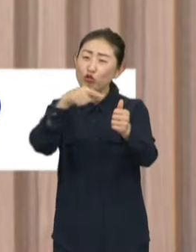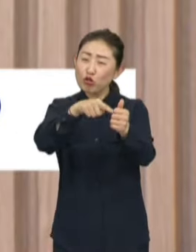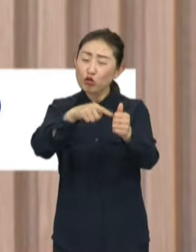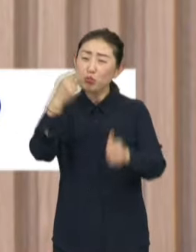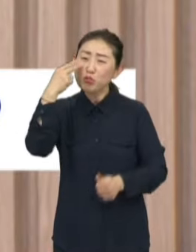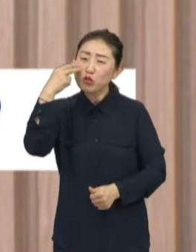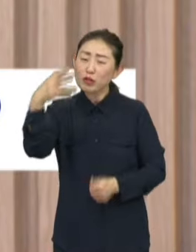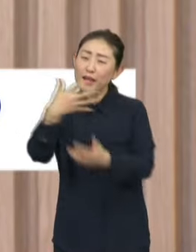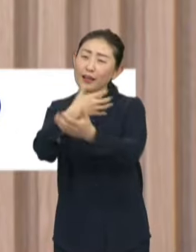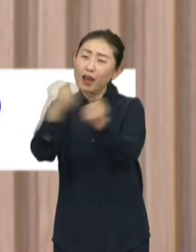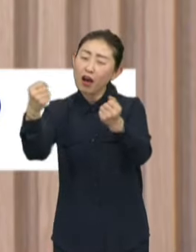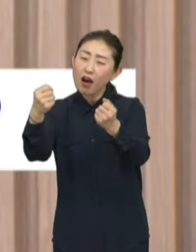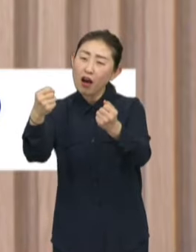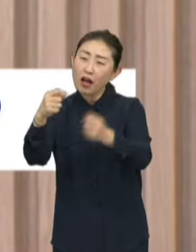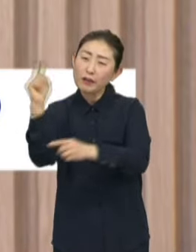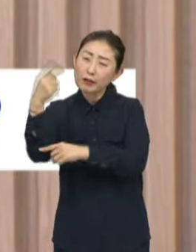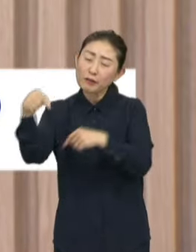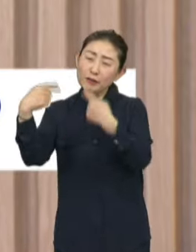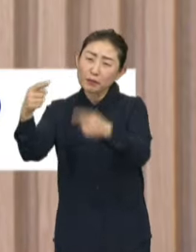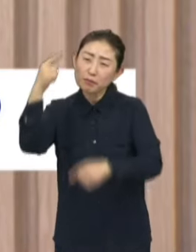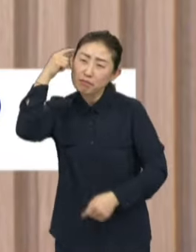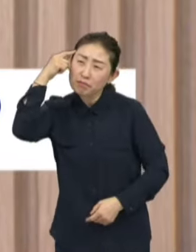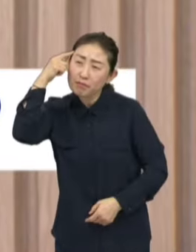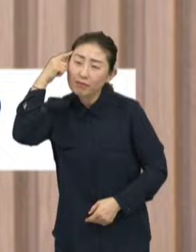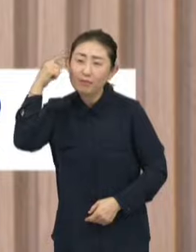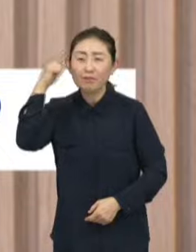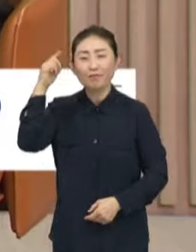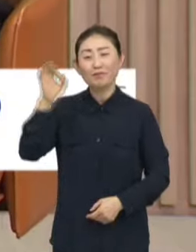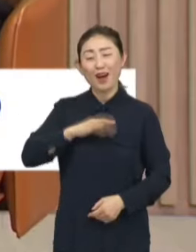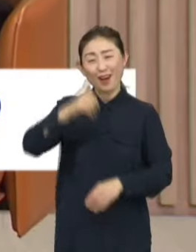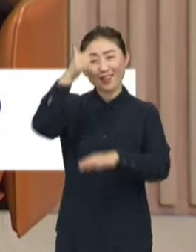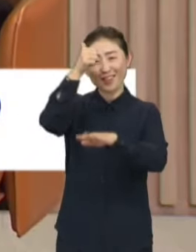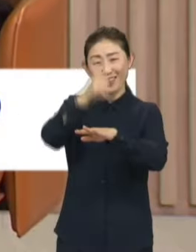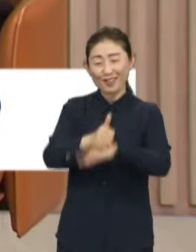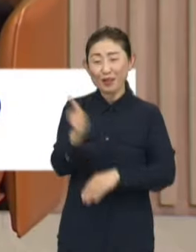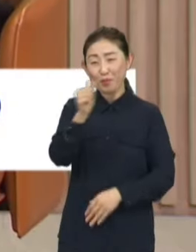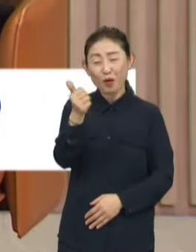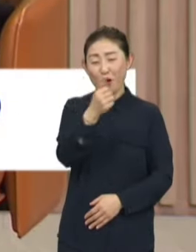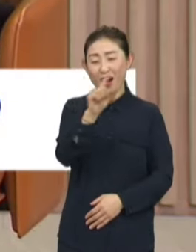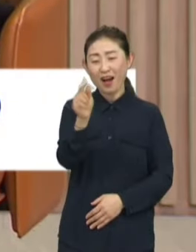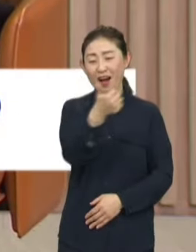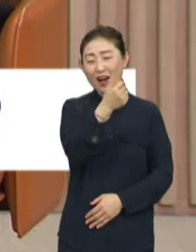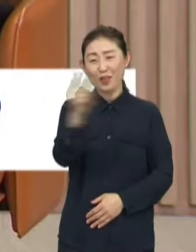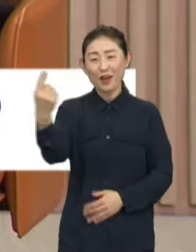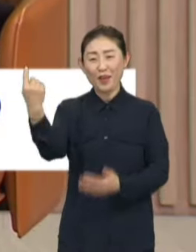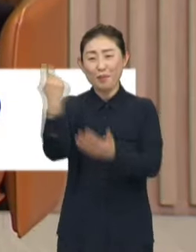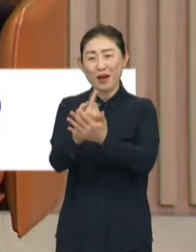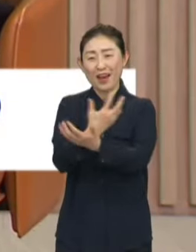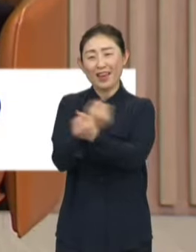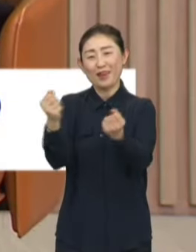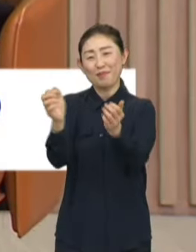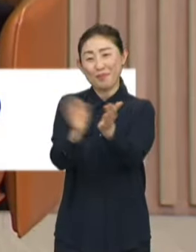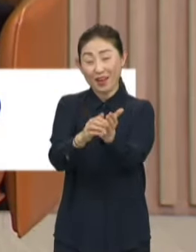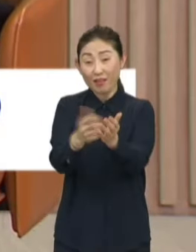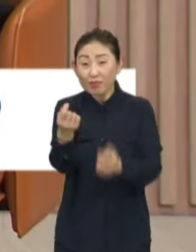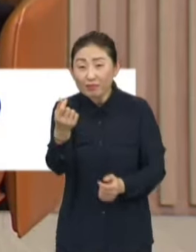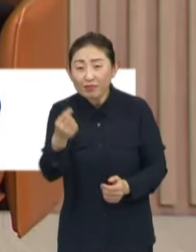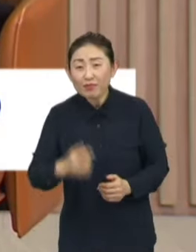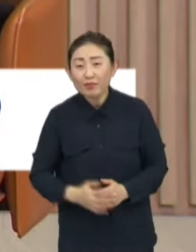메이저리그에서 뛸 걸로 예상들을 했는데 결국엔 전격적으로 한화에그스와 이제 계약을 했죠.